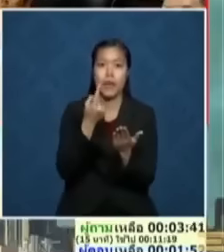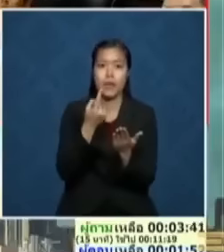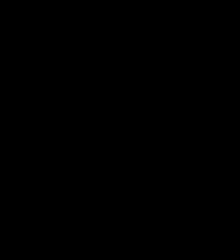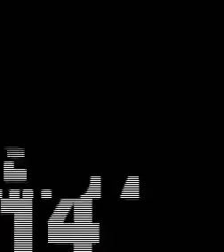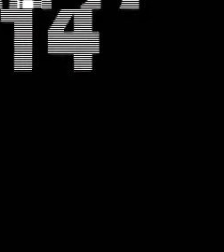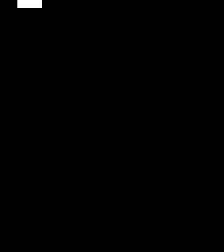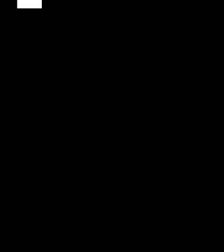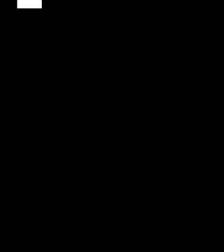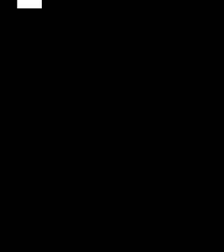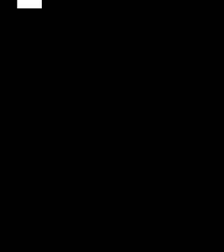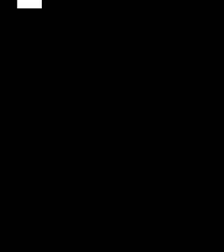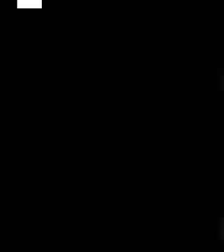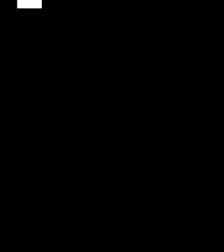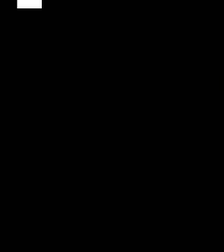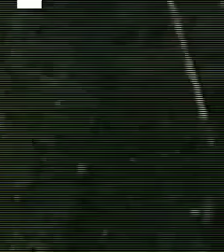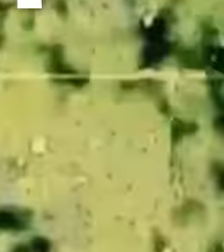้ค่ะ